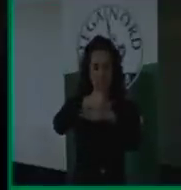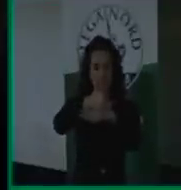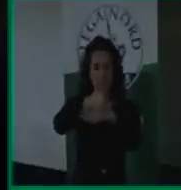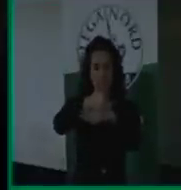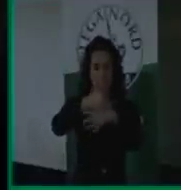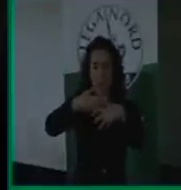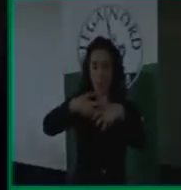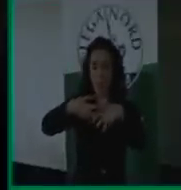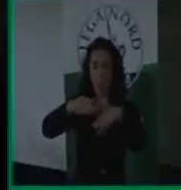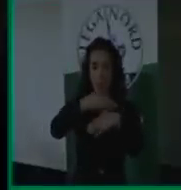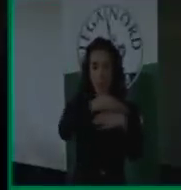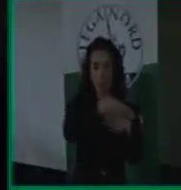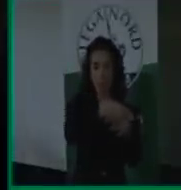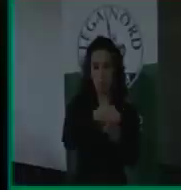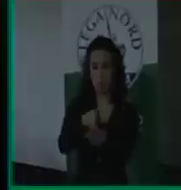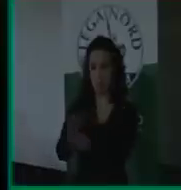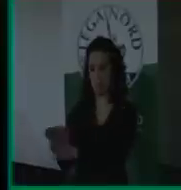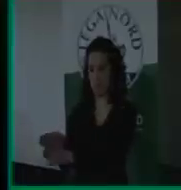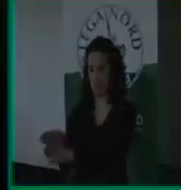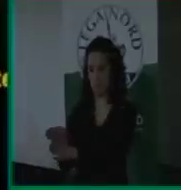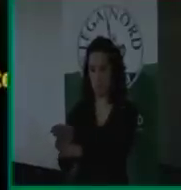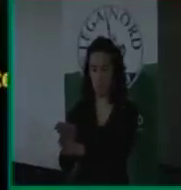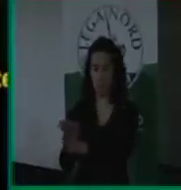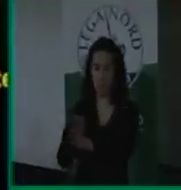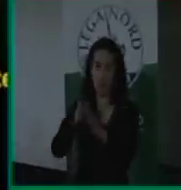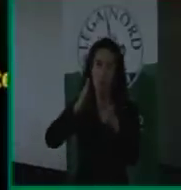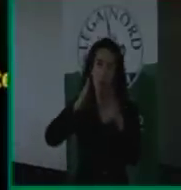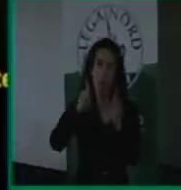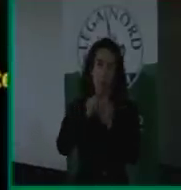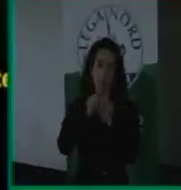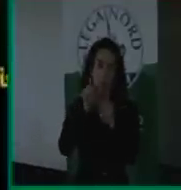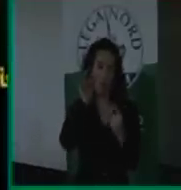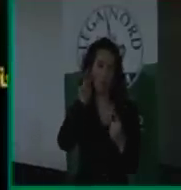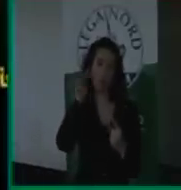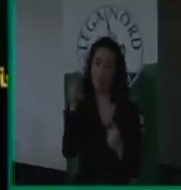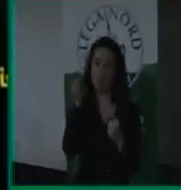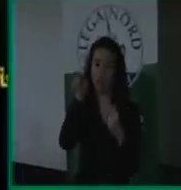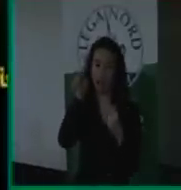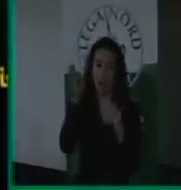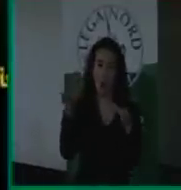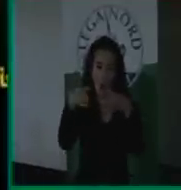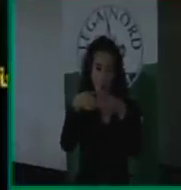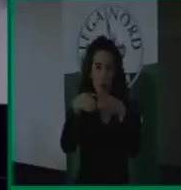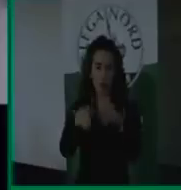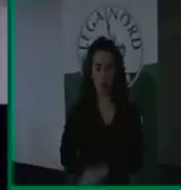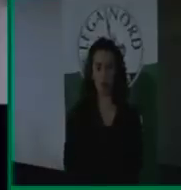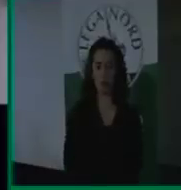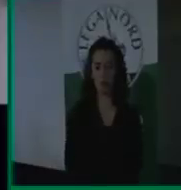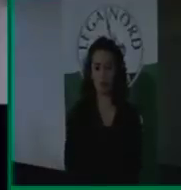a a un livello comunitario we are actually destroying domestic demand through Fiscal